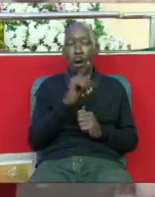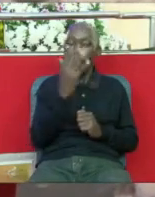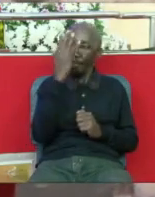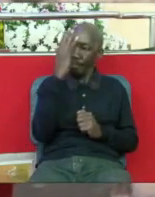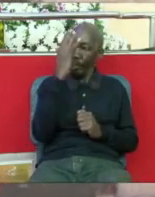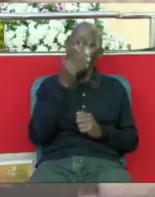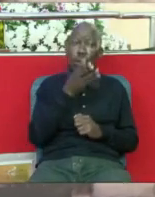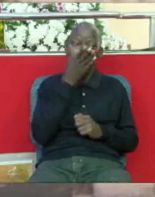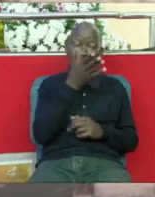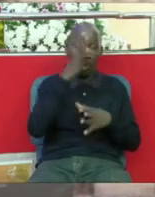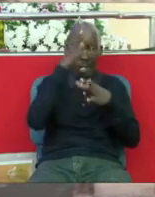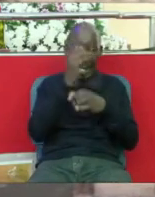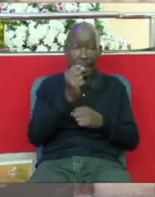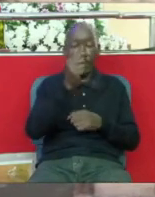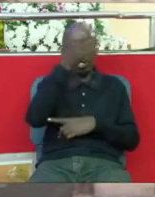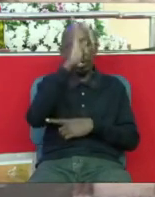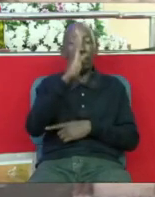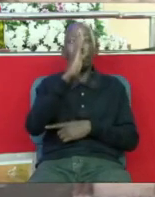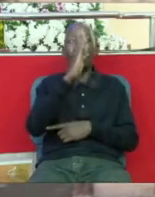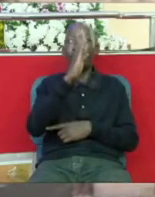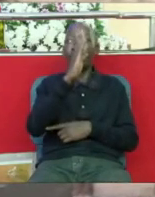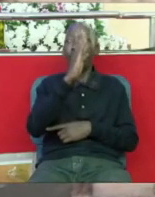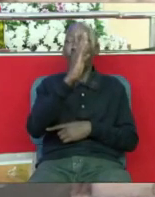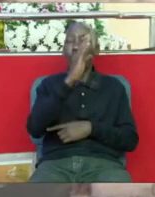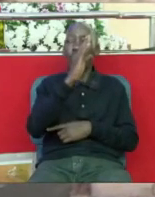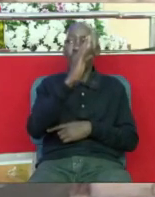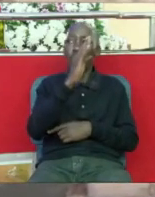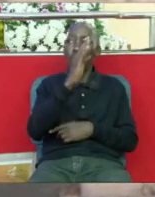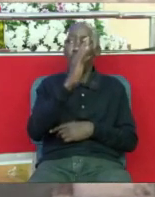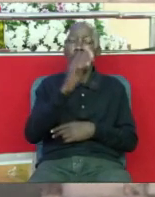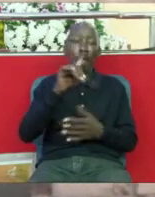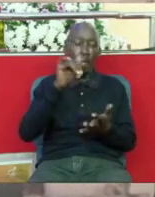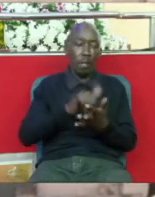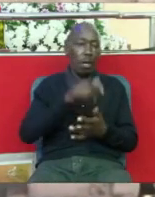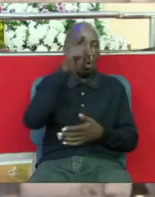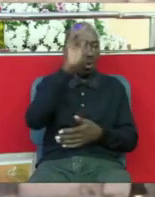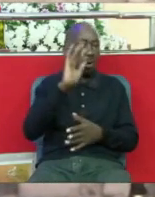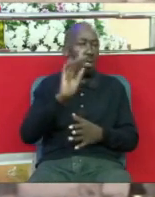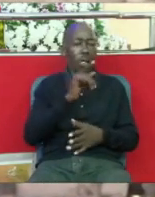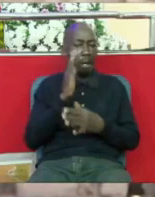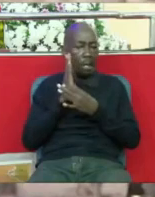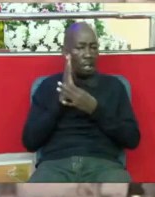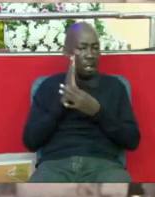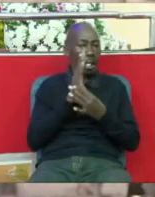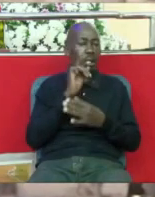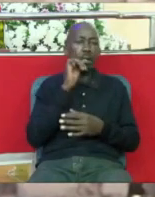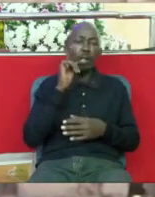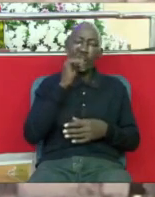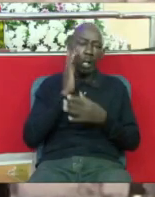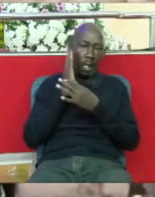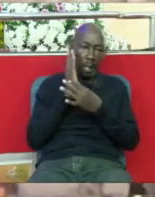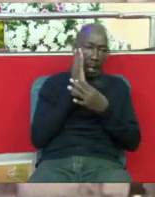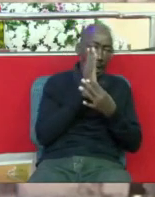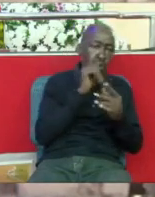You are there, you are trusting God. Kwa hapo unamwaminia Mungu. That he is leading you and you feel he's leading you to a path you've